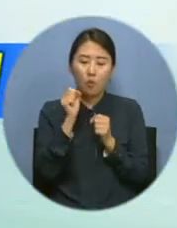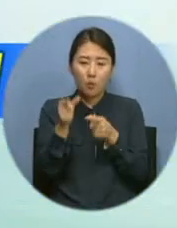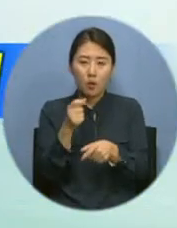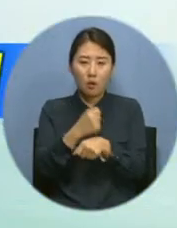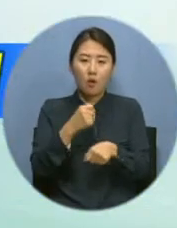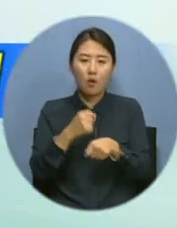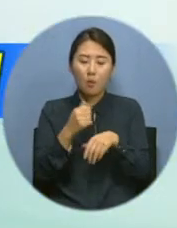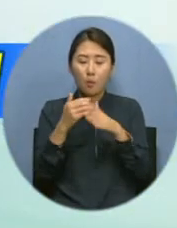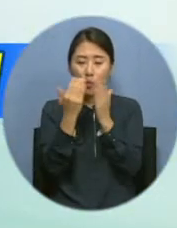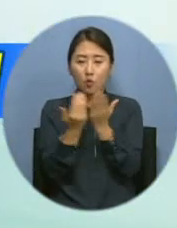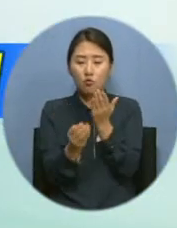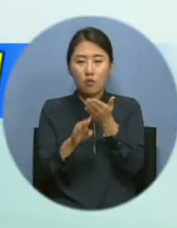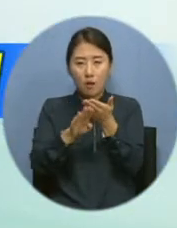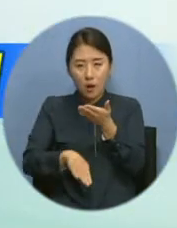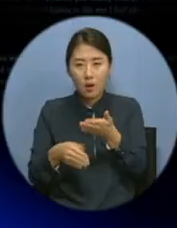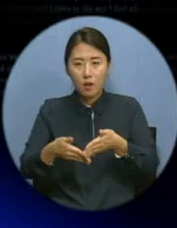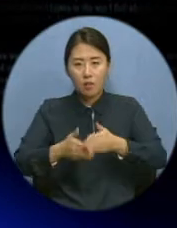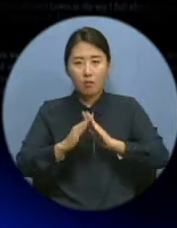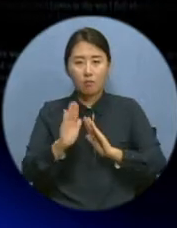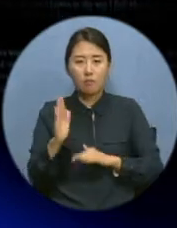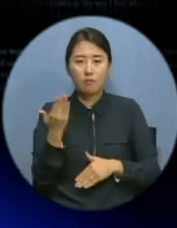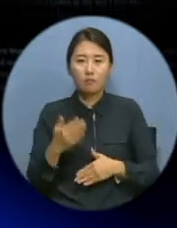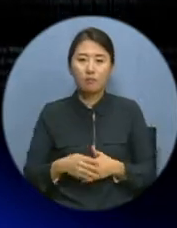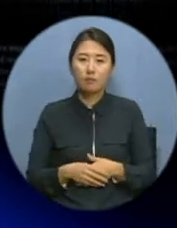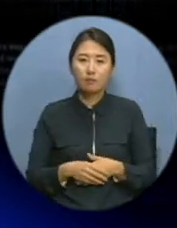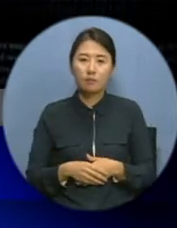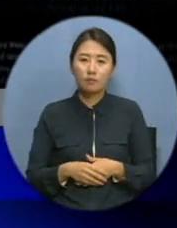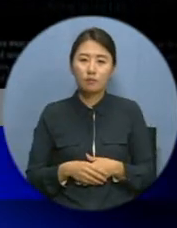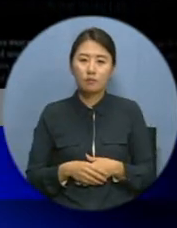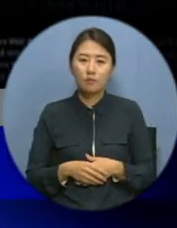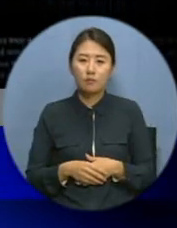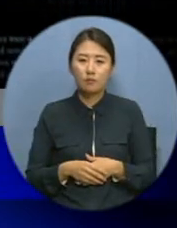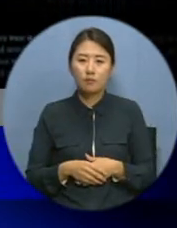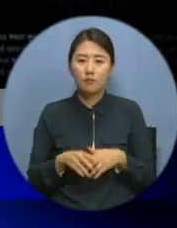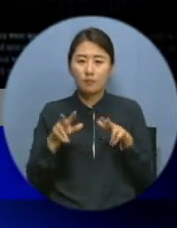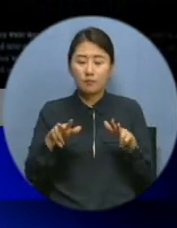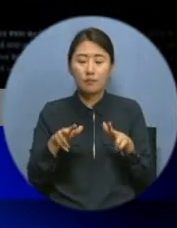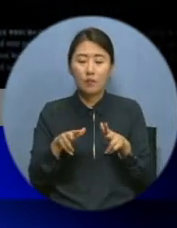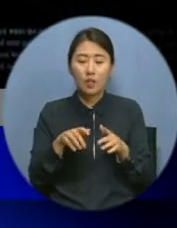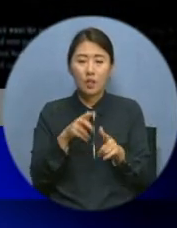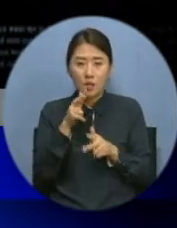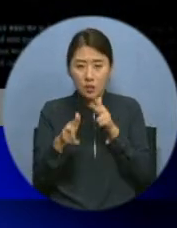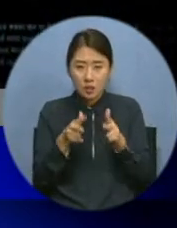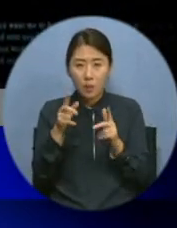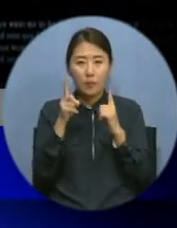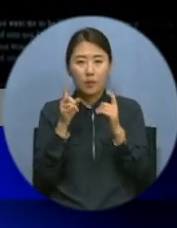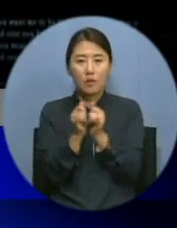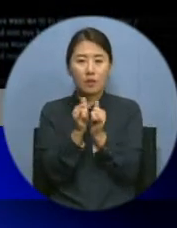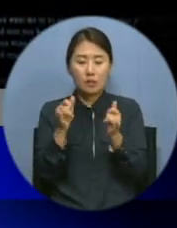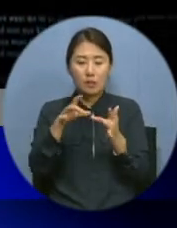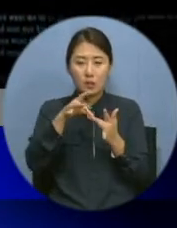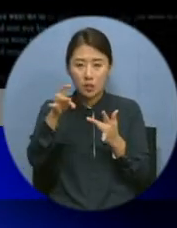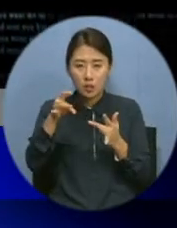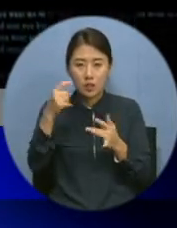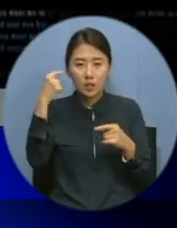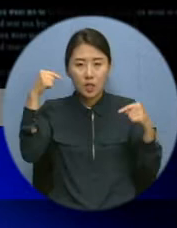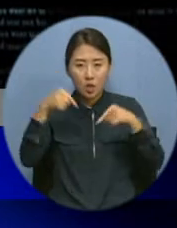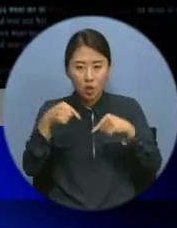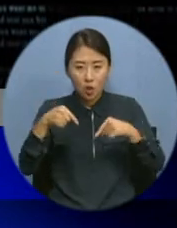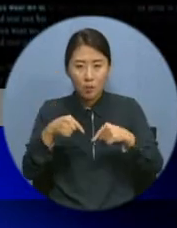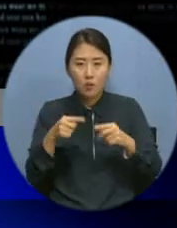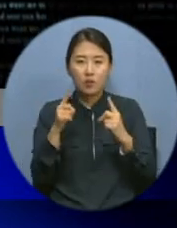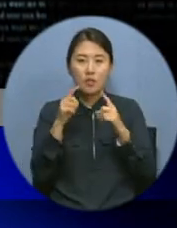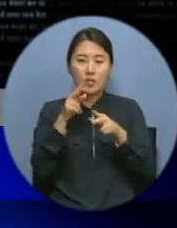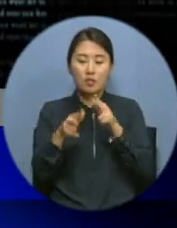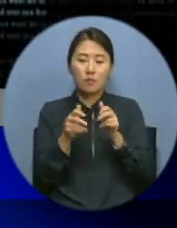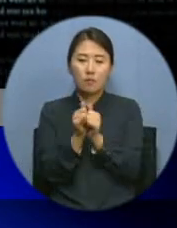구간은 모두 지하에 건설됩니다. 협상 대상자도 선정하고 또 협상을 해서 최종 사업자를